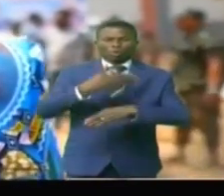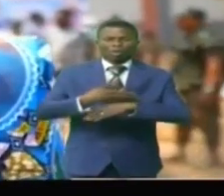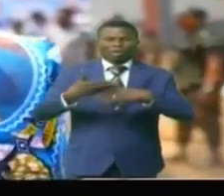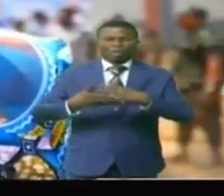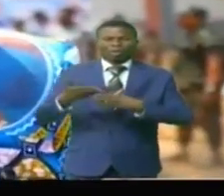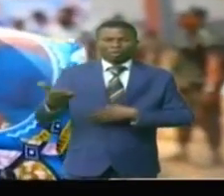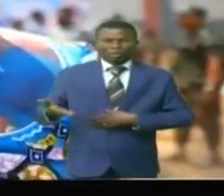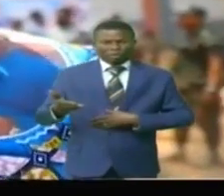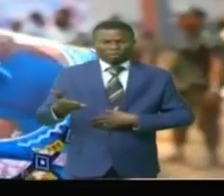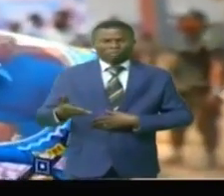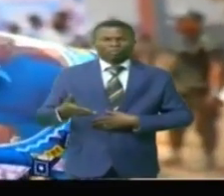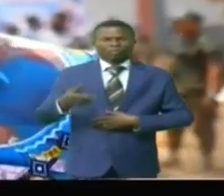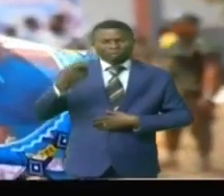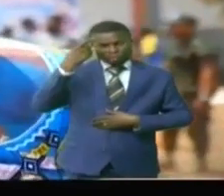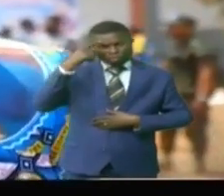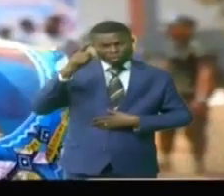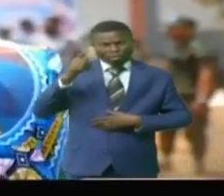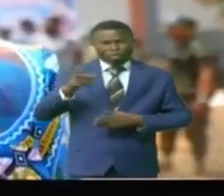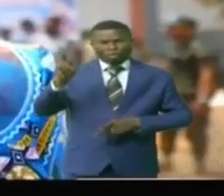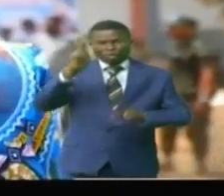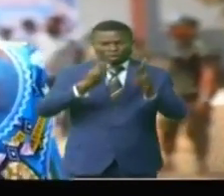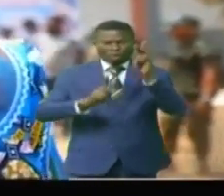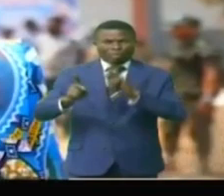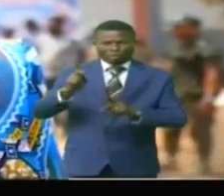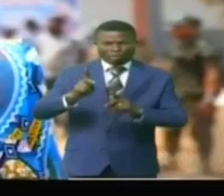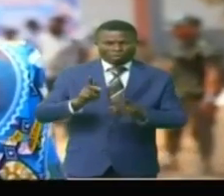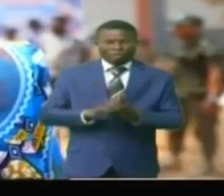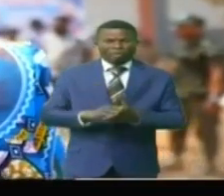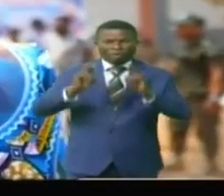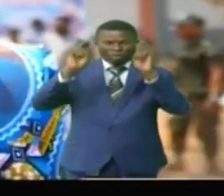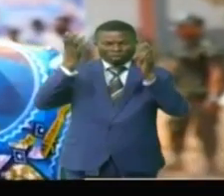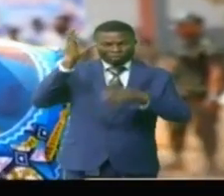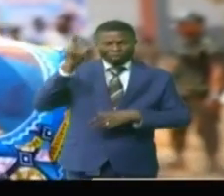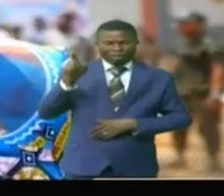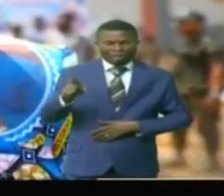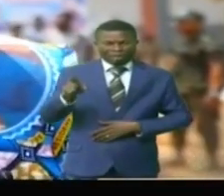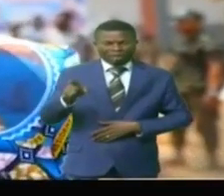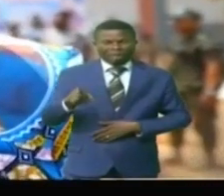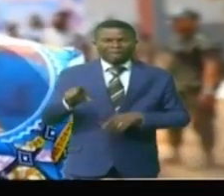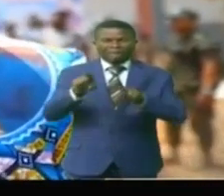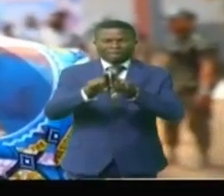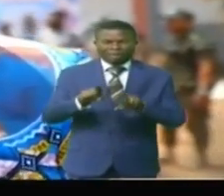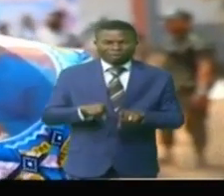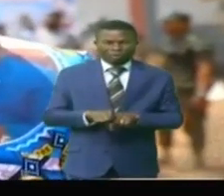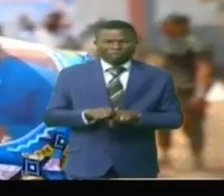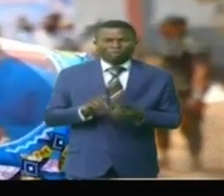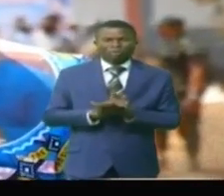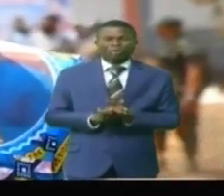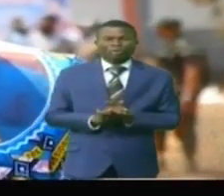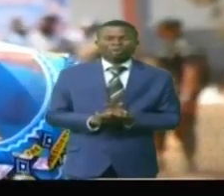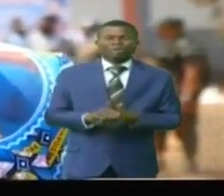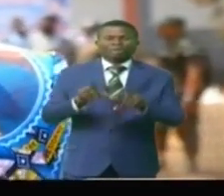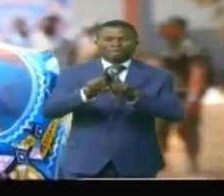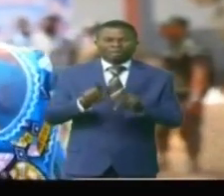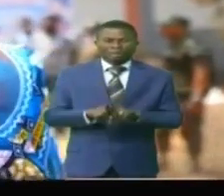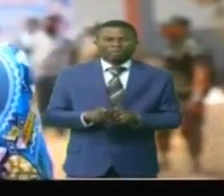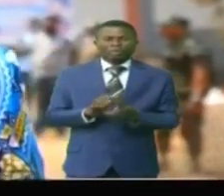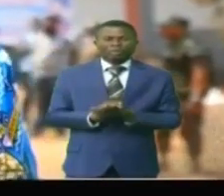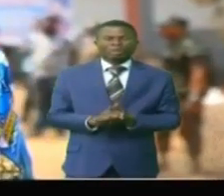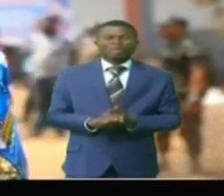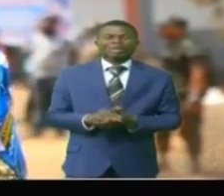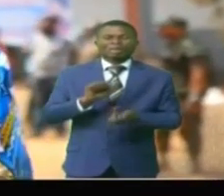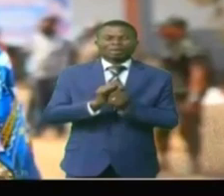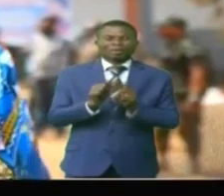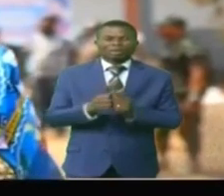financer ou de construire pour la population, pour desservir la population de Kasumbalesa en énergie électrique. Et donc c'est